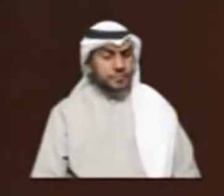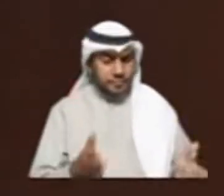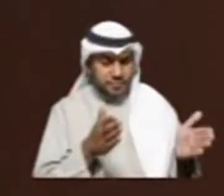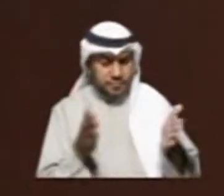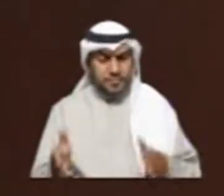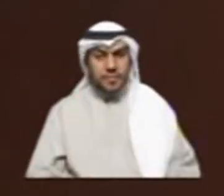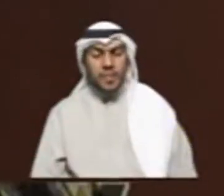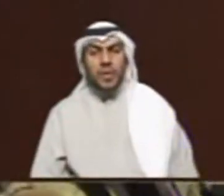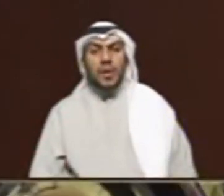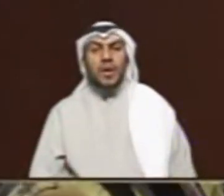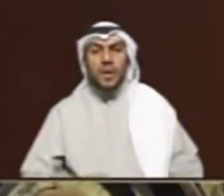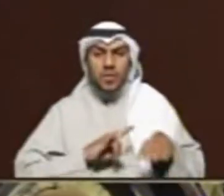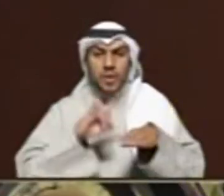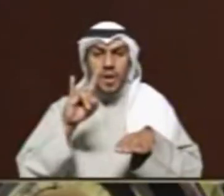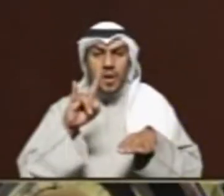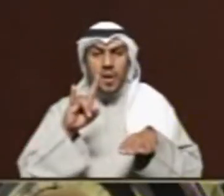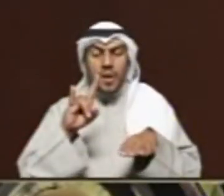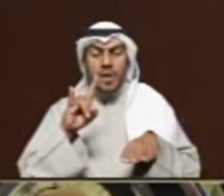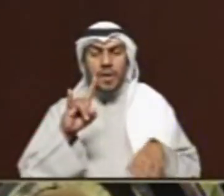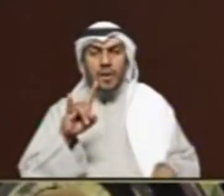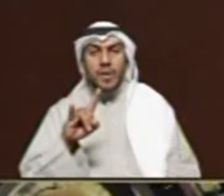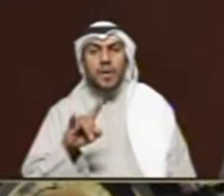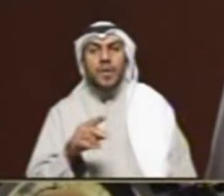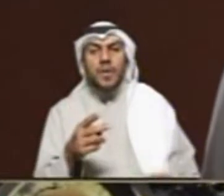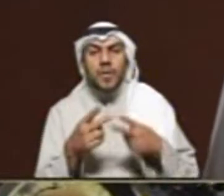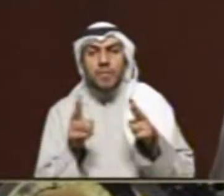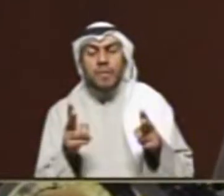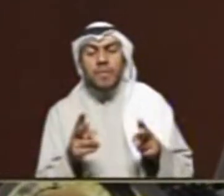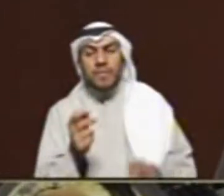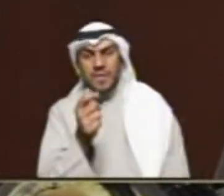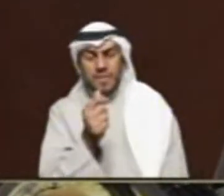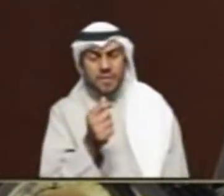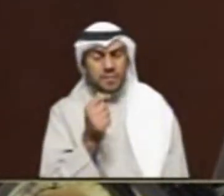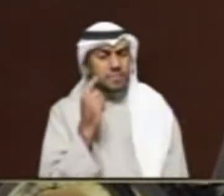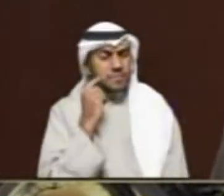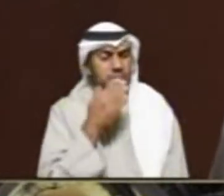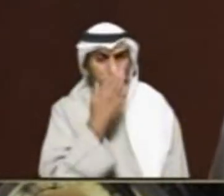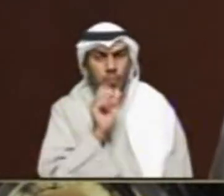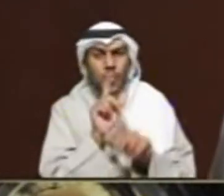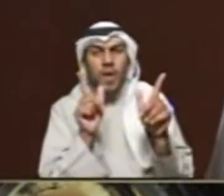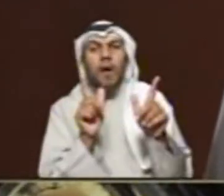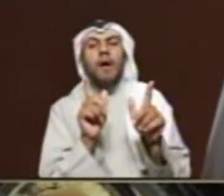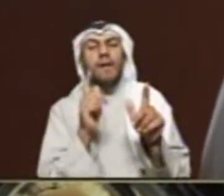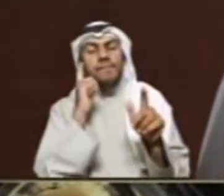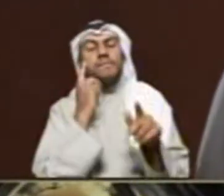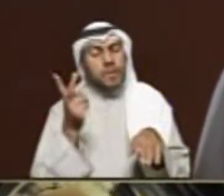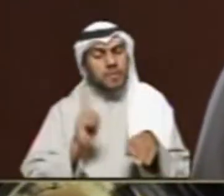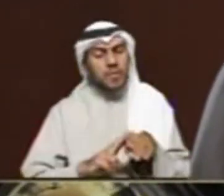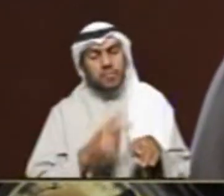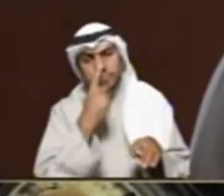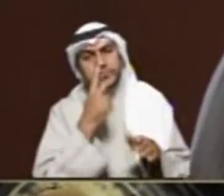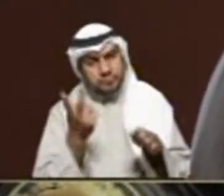المدني وتم الموافقة عليه، ولكن حدث بعض اللبس في الموضوع وعدناه مرة أخرى